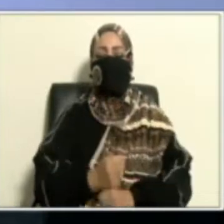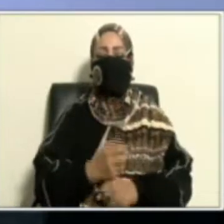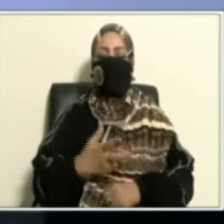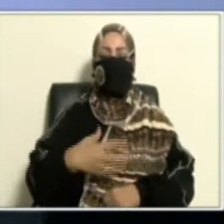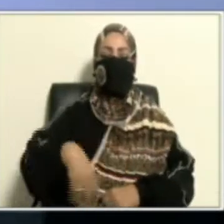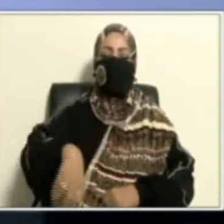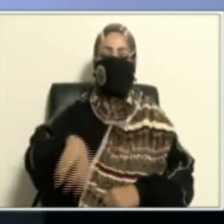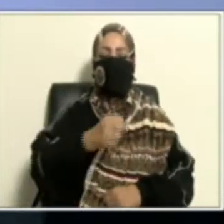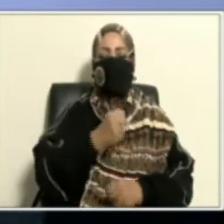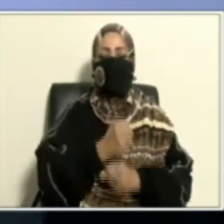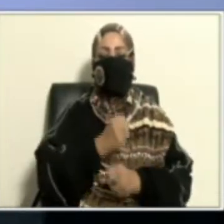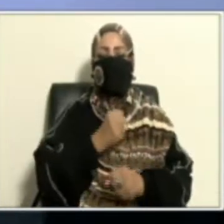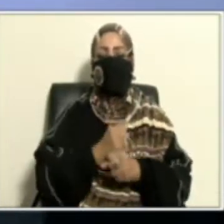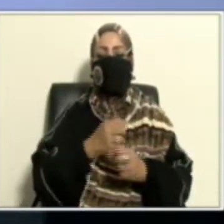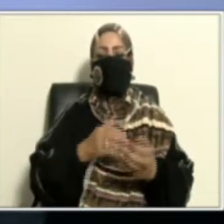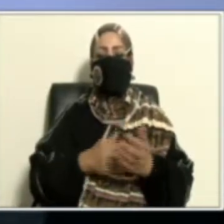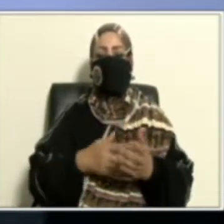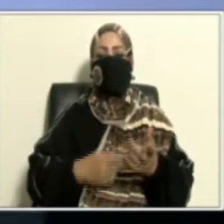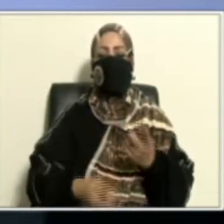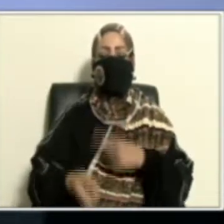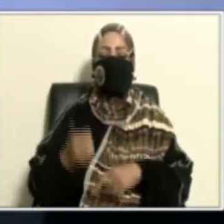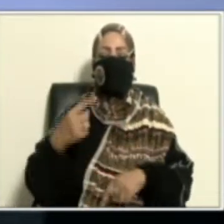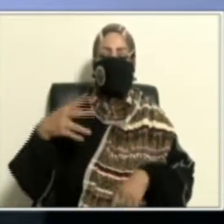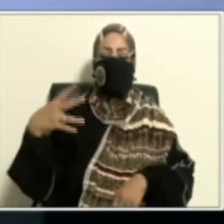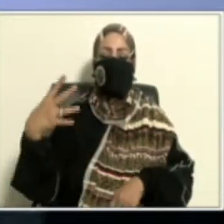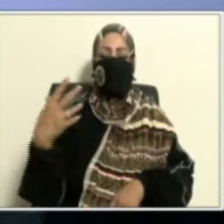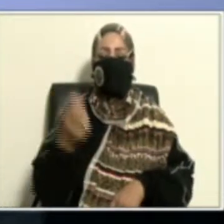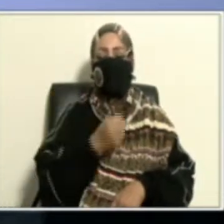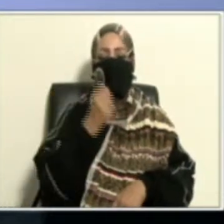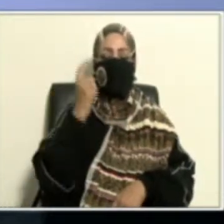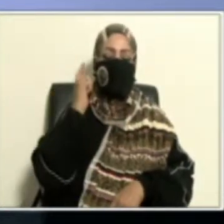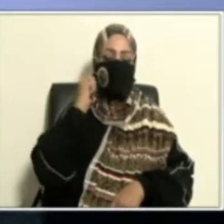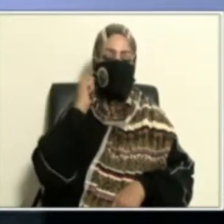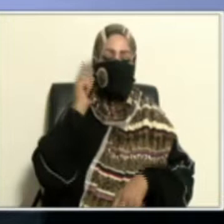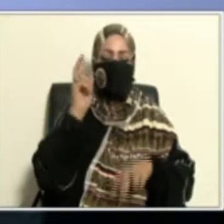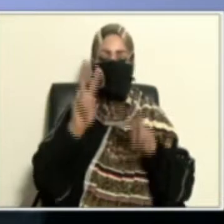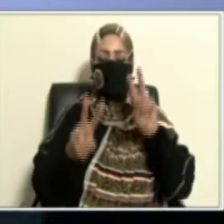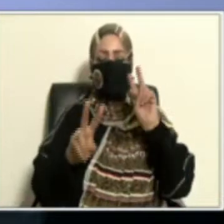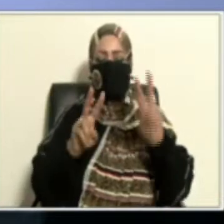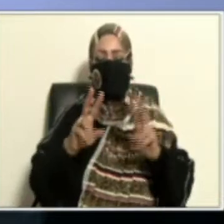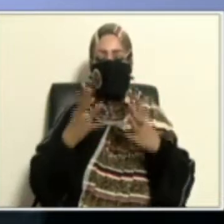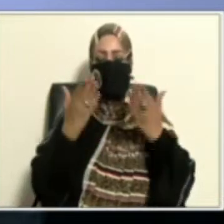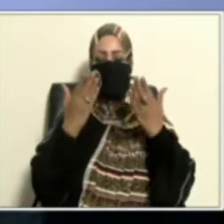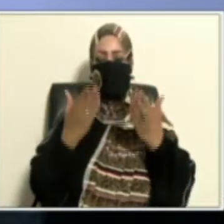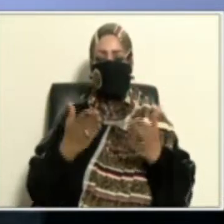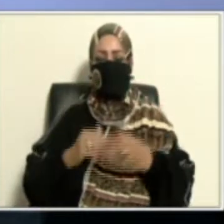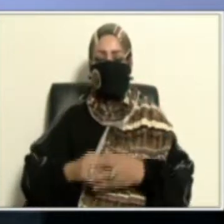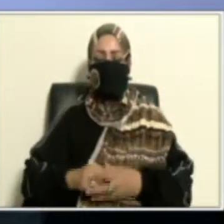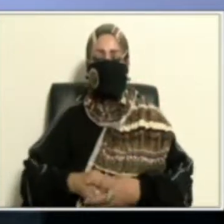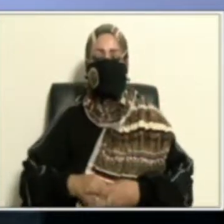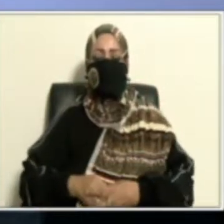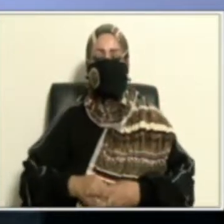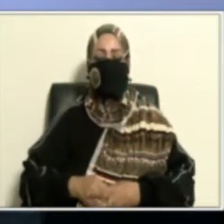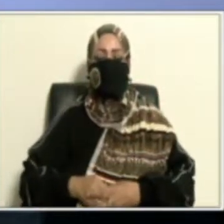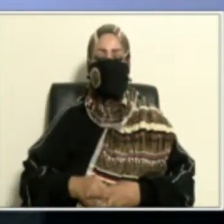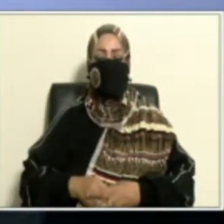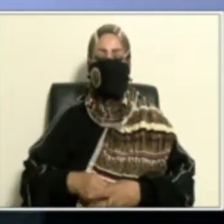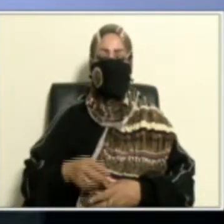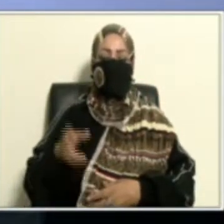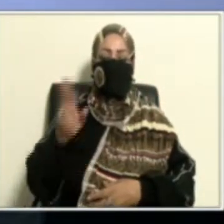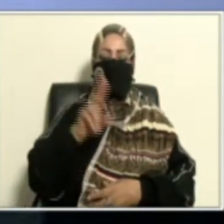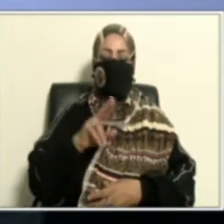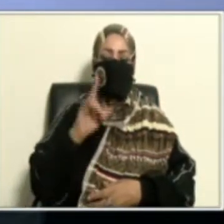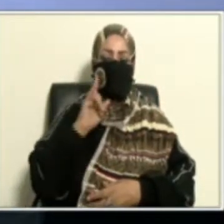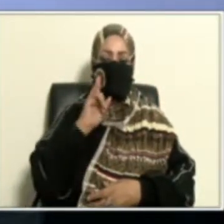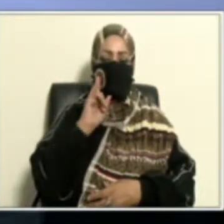الشيخ عندي سؤال وعندي ملاحظه. تفضل. السؤال، هل الدين حدد قيمه الربح في التجاره؟ يعني